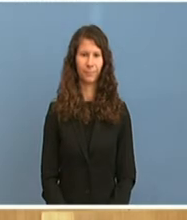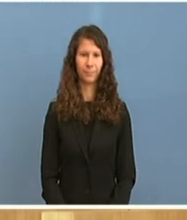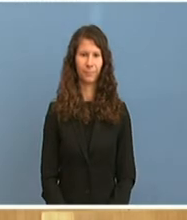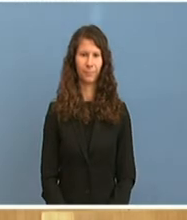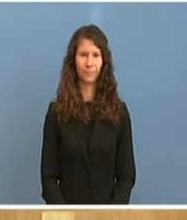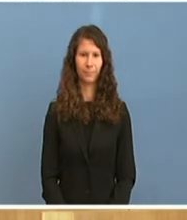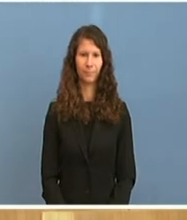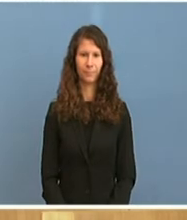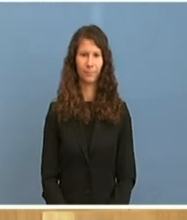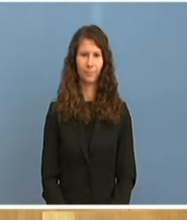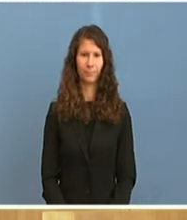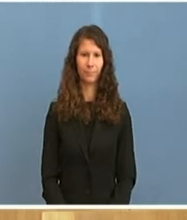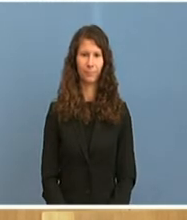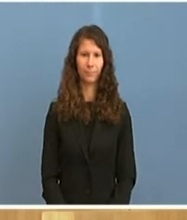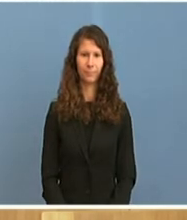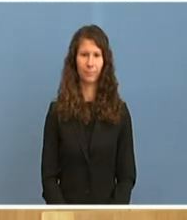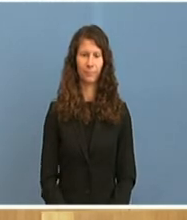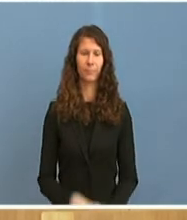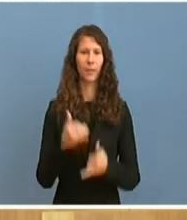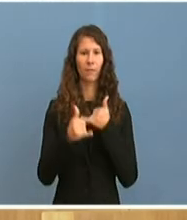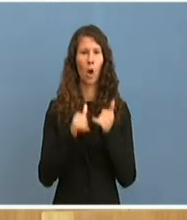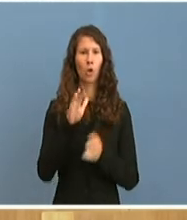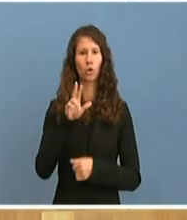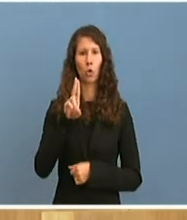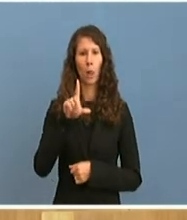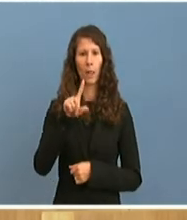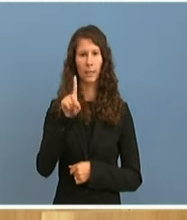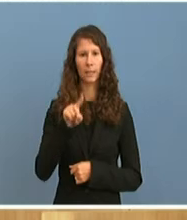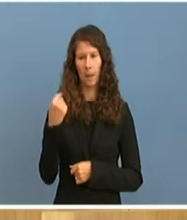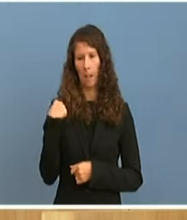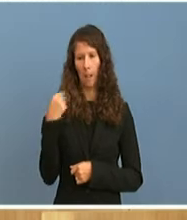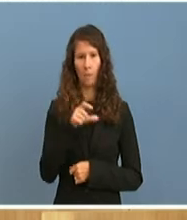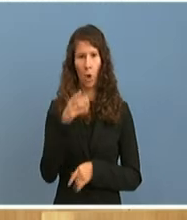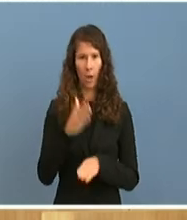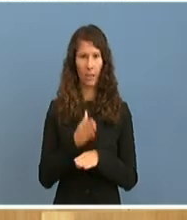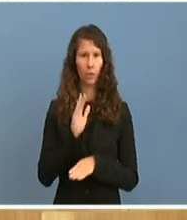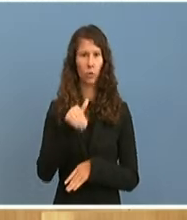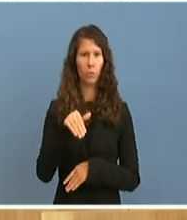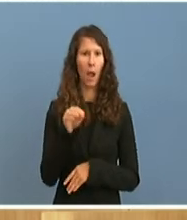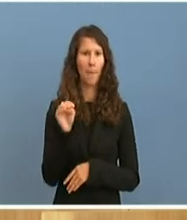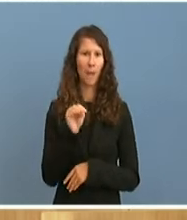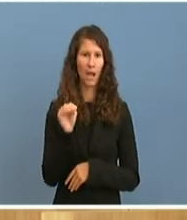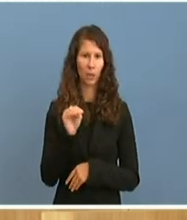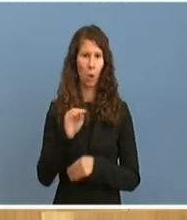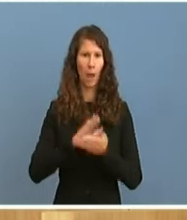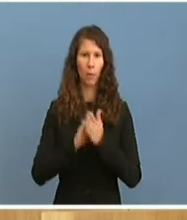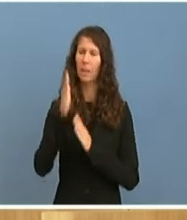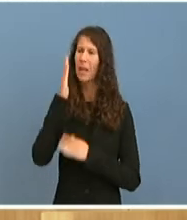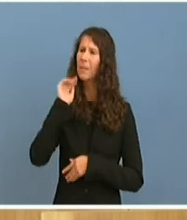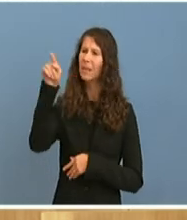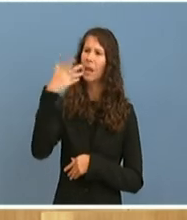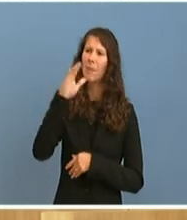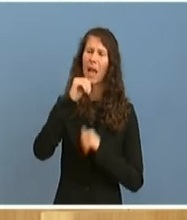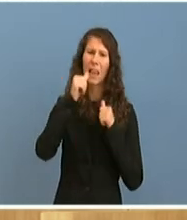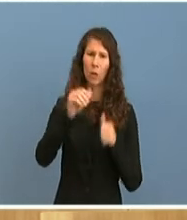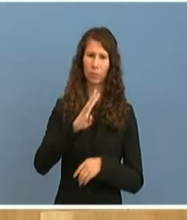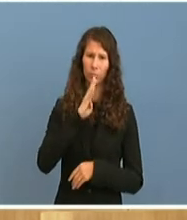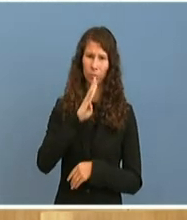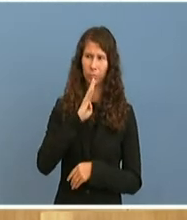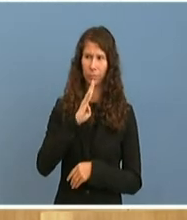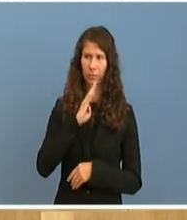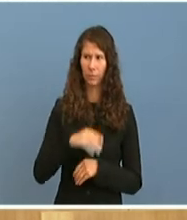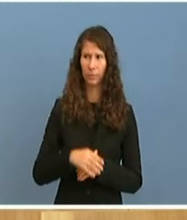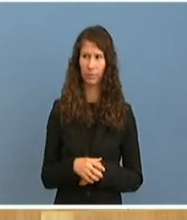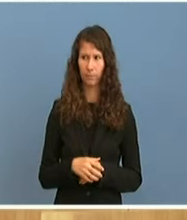Es geht um die Äußerungen von Frau Schulze dieses Wochenende über das Mercosur-Abkommen. Sprechen Sie auch ein bisschen lauter, weil man das auch in